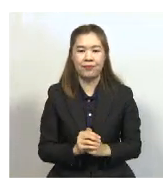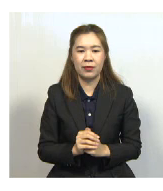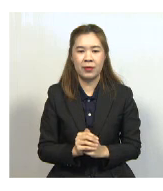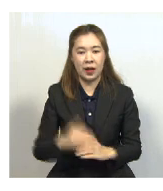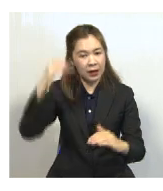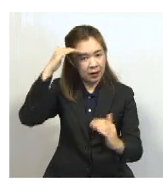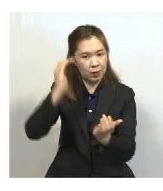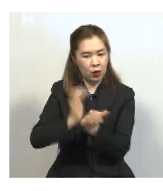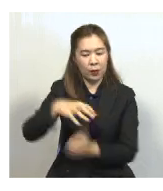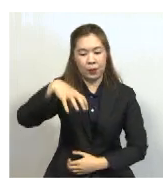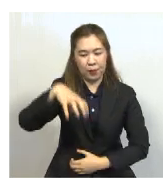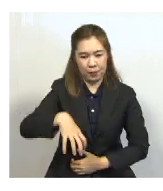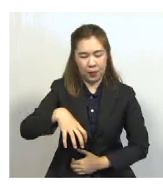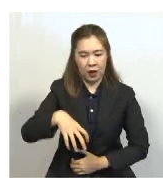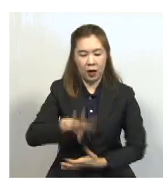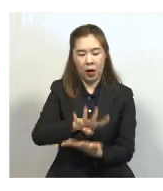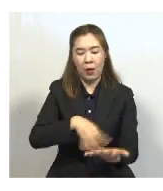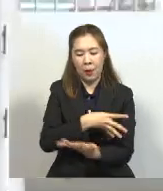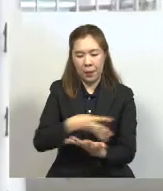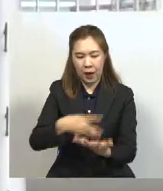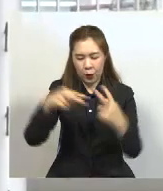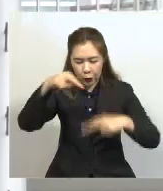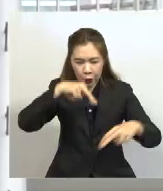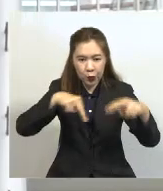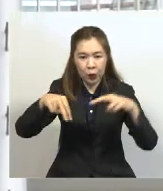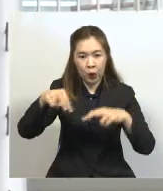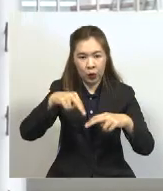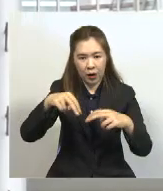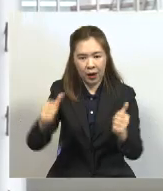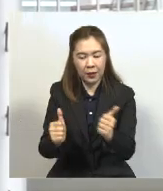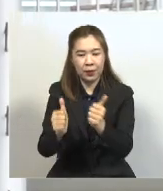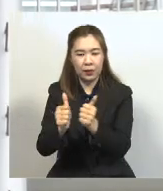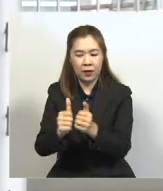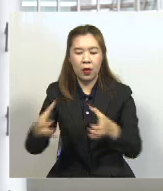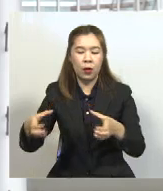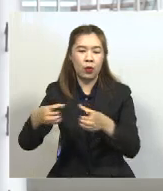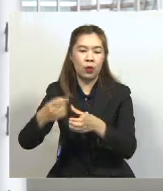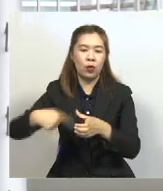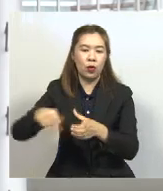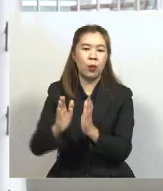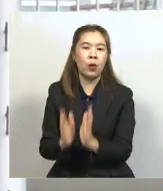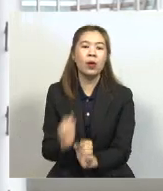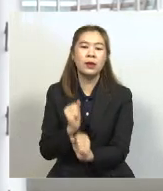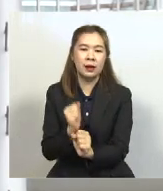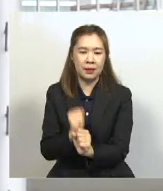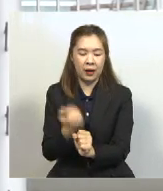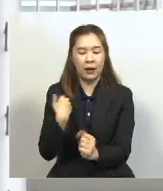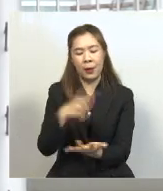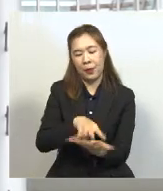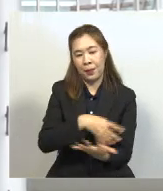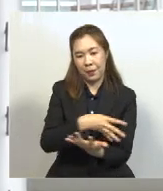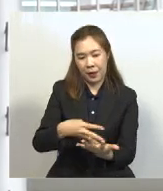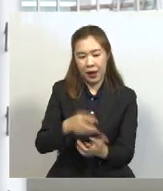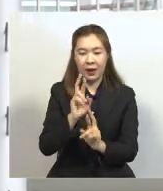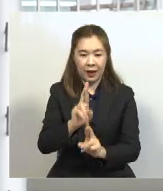จ้าภาพหลักในการวางแผนจัดการดูแลรักษาความปลอดภัยร่วมกับหน่วยงานความมั่นคงในทุกพื้นที่ทั้งเรื่องของมาตรการเฝ้า